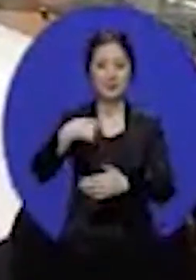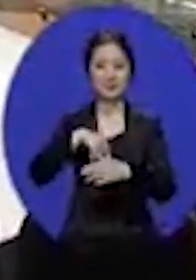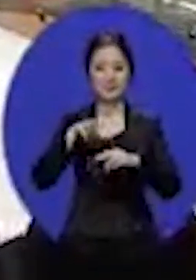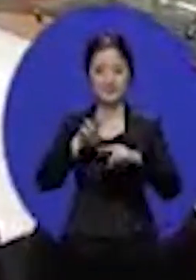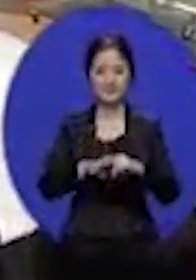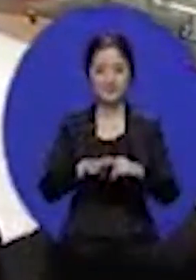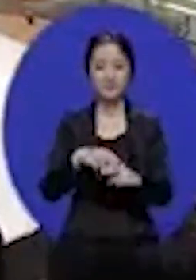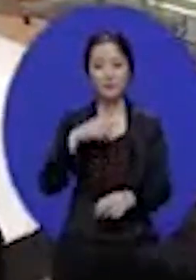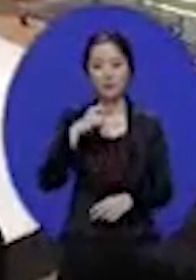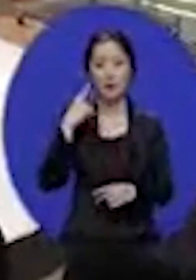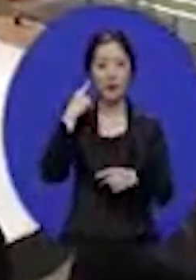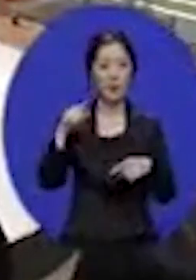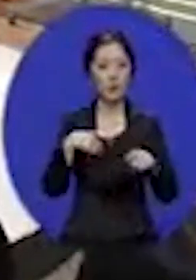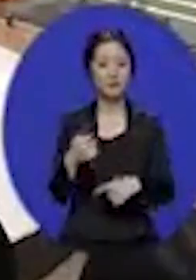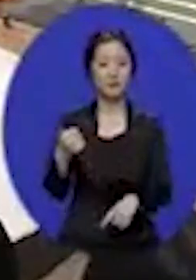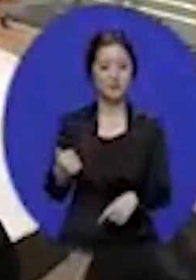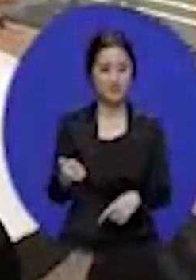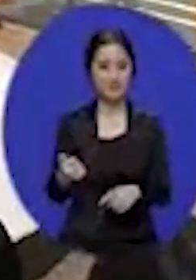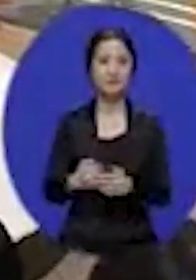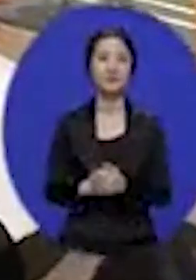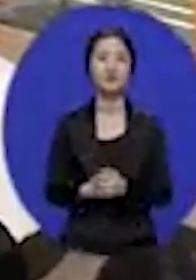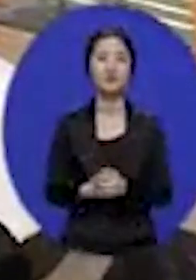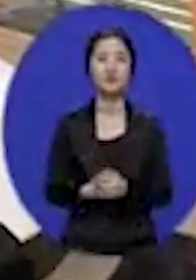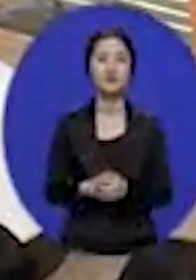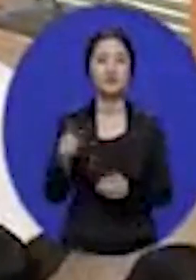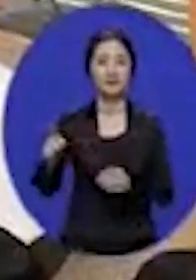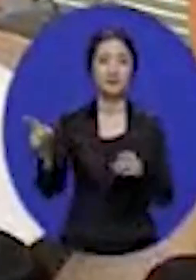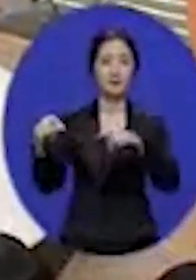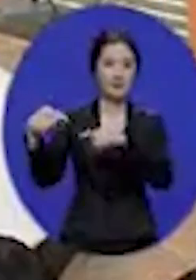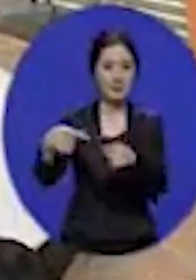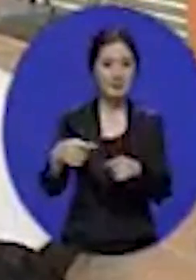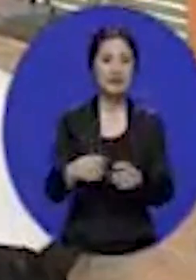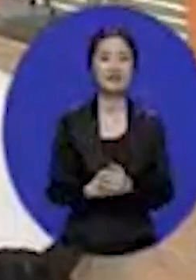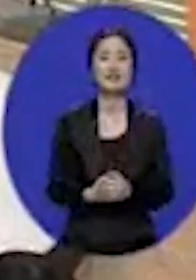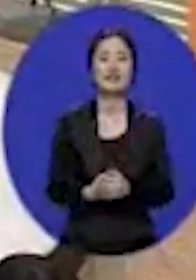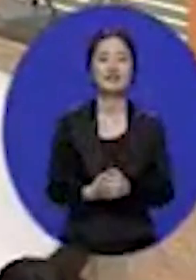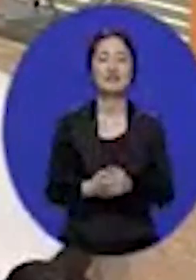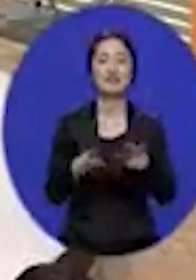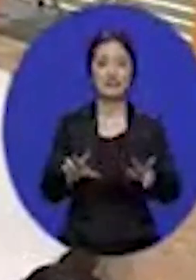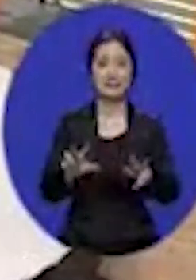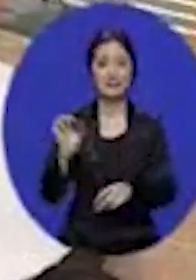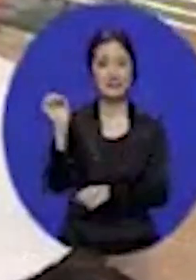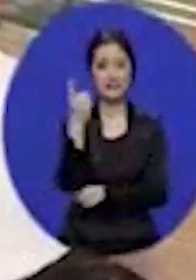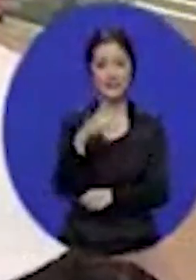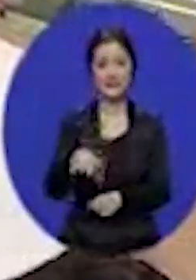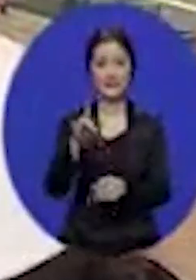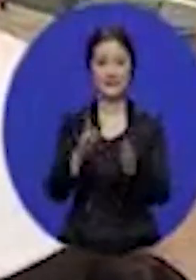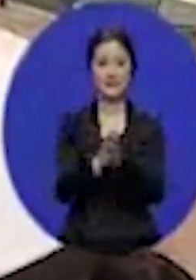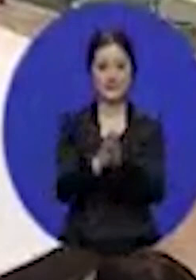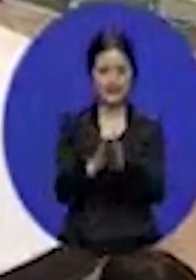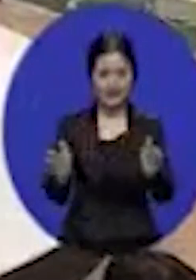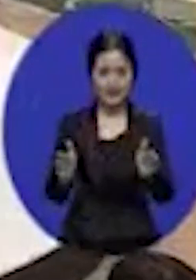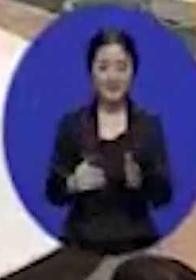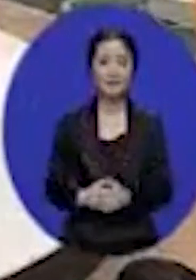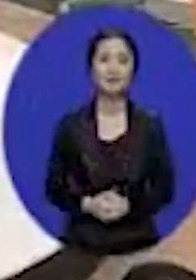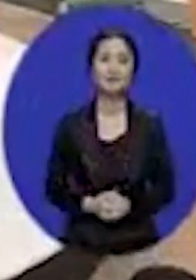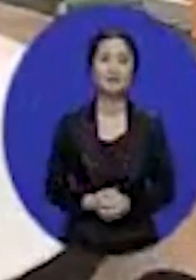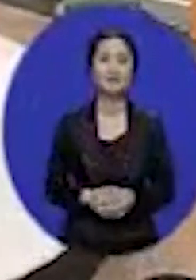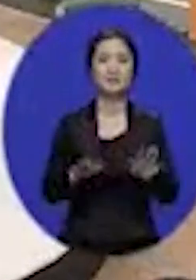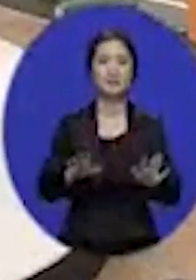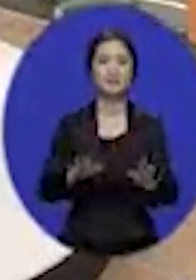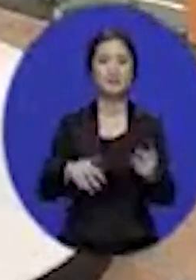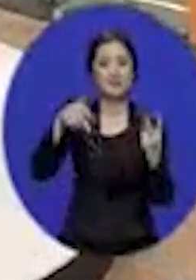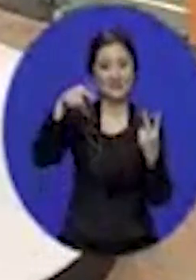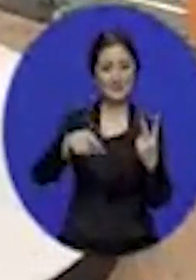탁 눌러서. 네, 지금 타석에는 한화의 강석천 선수 나와 있습니다. 3월 7푼 오리. 자, 저거는 머리입니다. 온발. 2구. 2구는